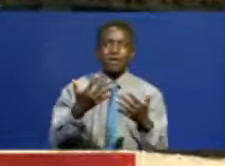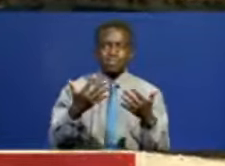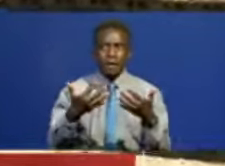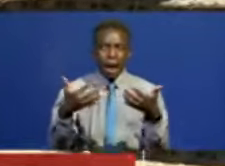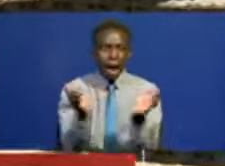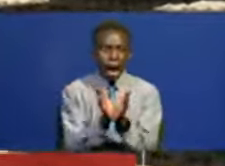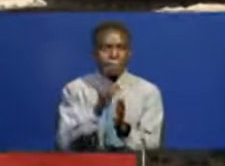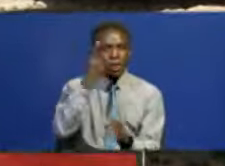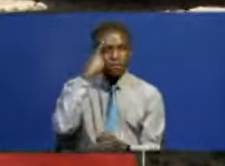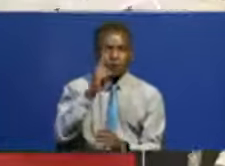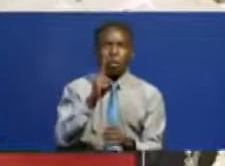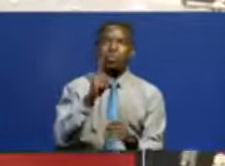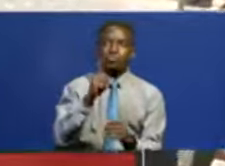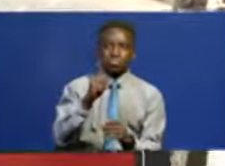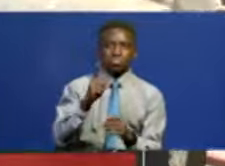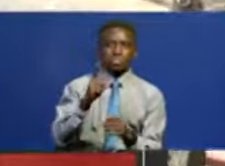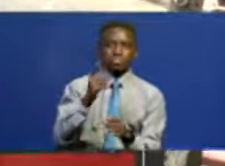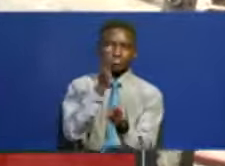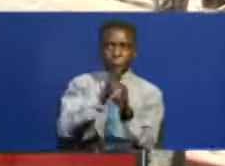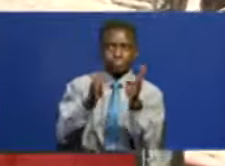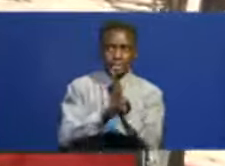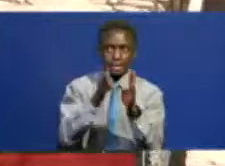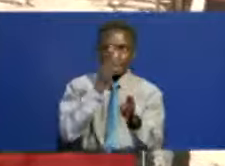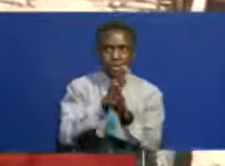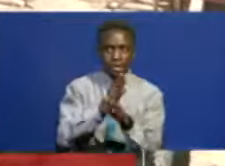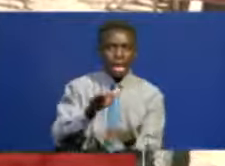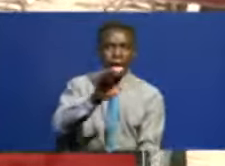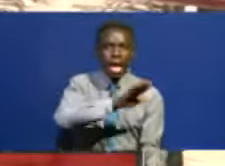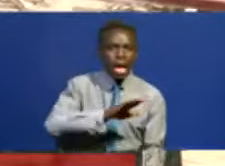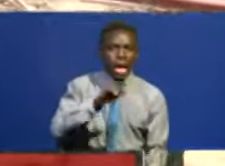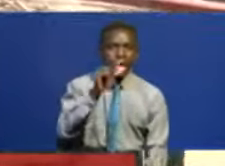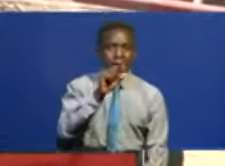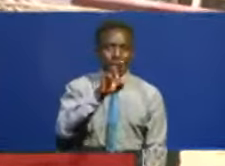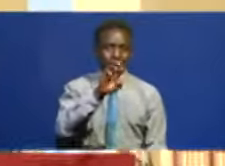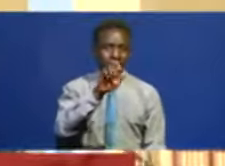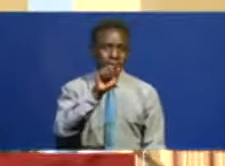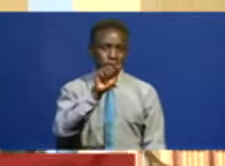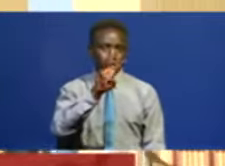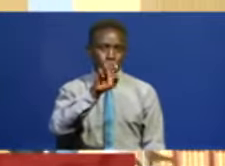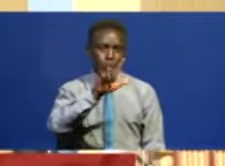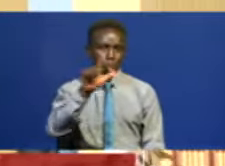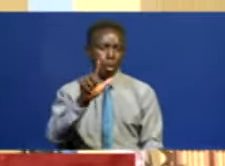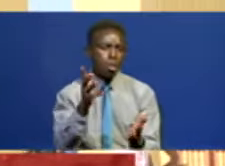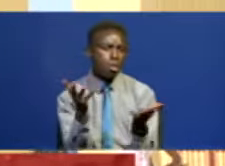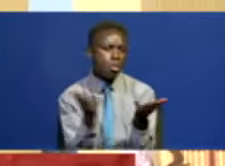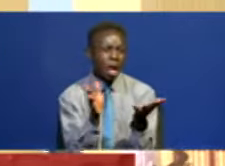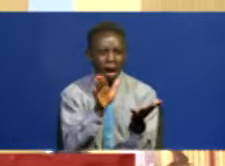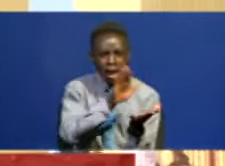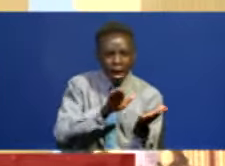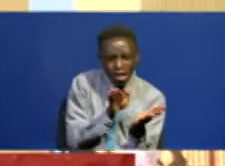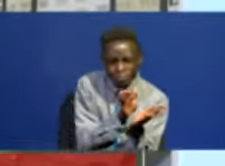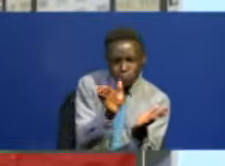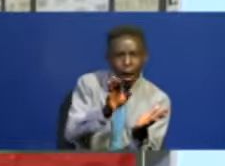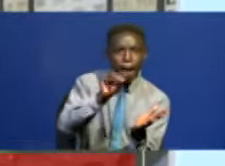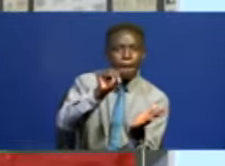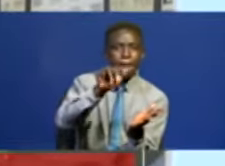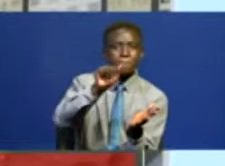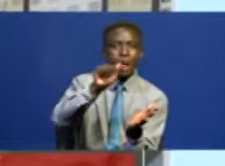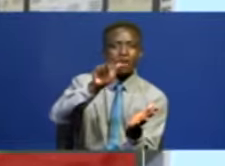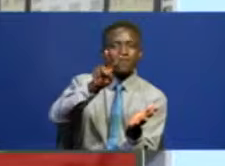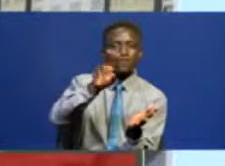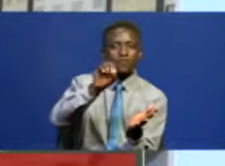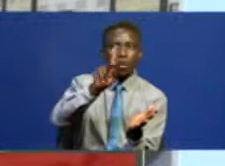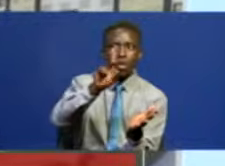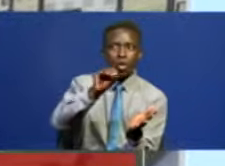Edelman Properties wa Great Wall Gardens Phase 6 katika kaunti ndogo ya Mavoko, ambao ni sehemu ya ujenzi wa nyumba za gharama